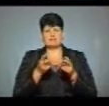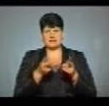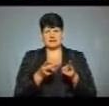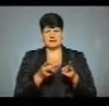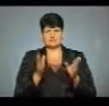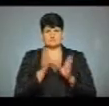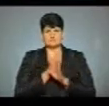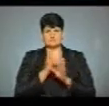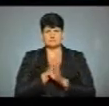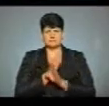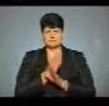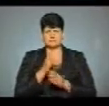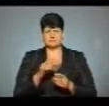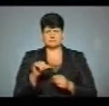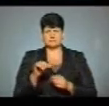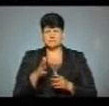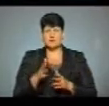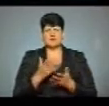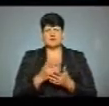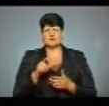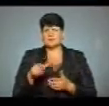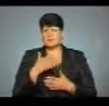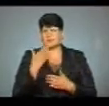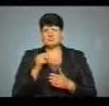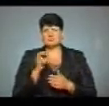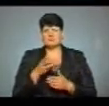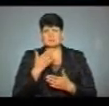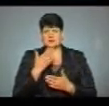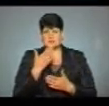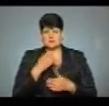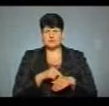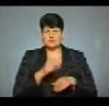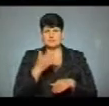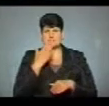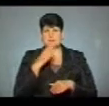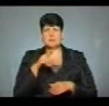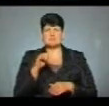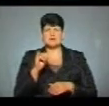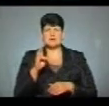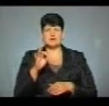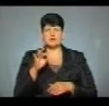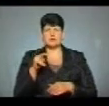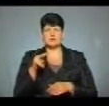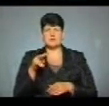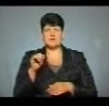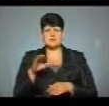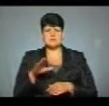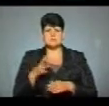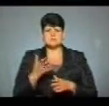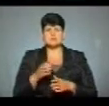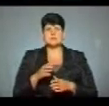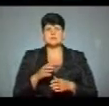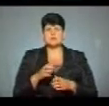в атмосферу. Люди не мають чим дихати. Ми відчуваємо запах пінопласту. Пінопласт кругом. Через